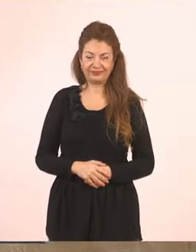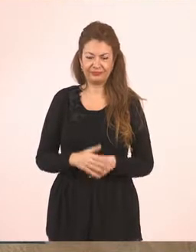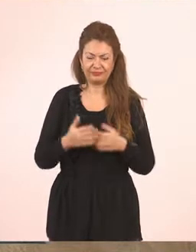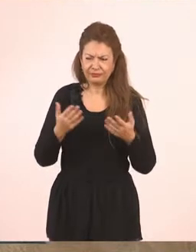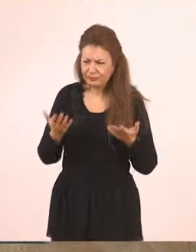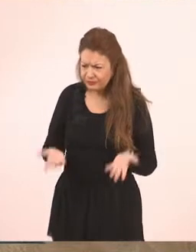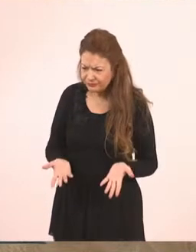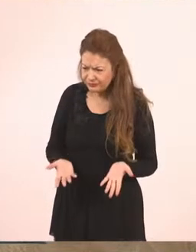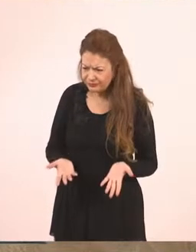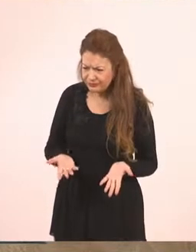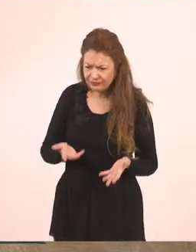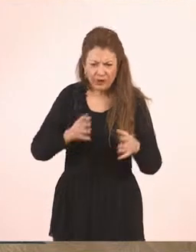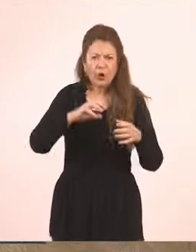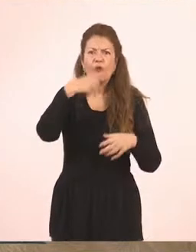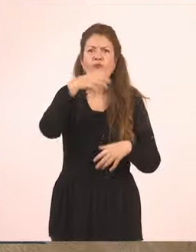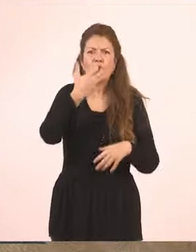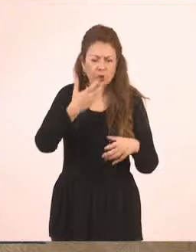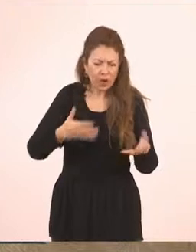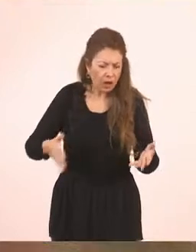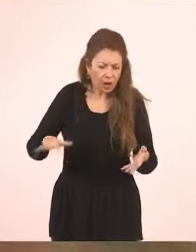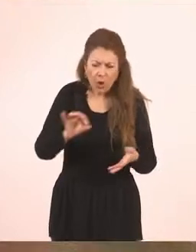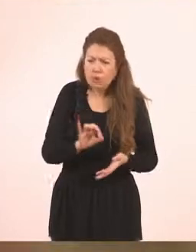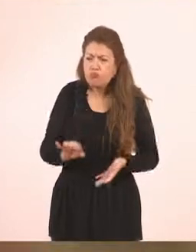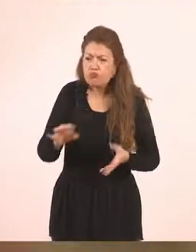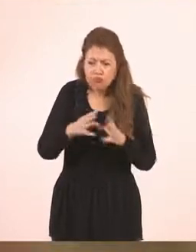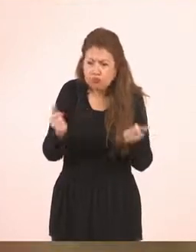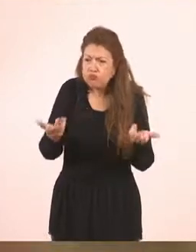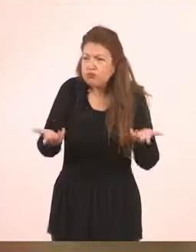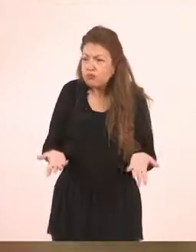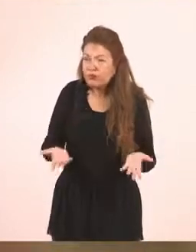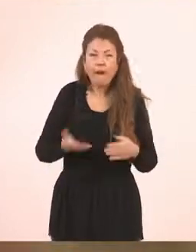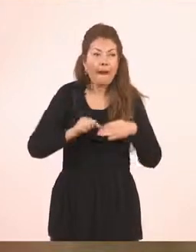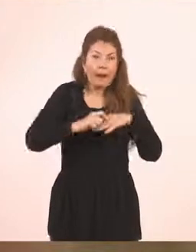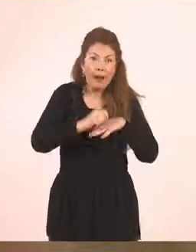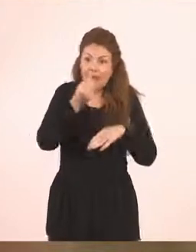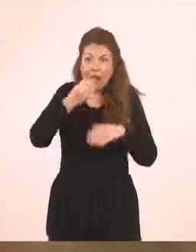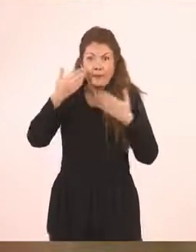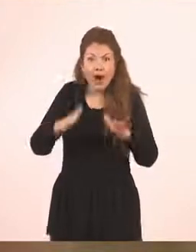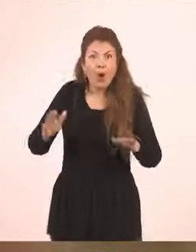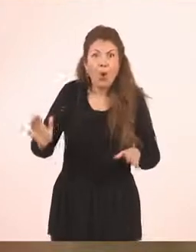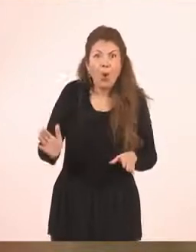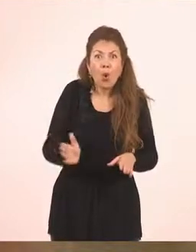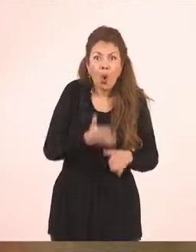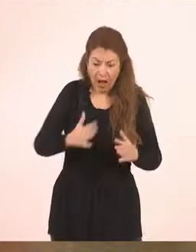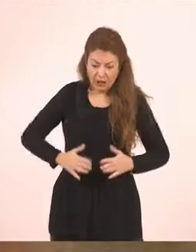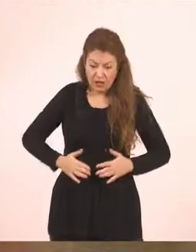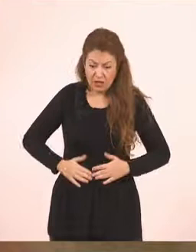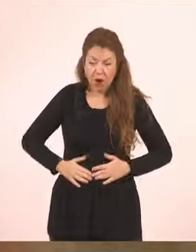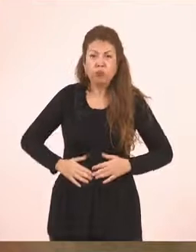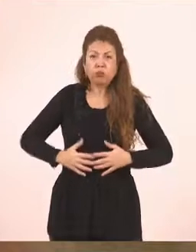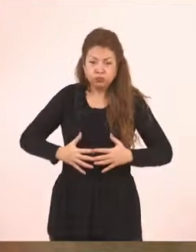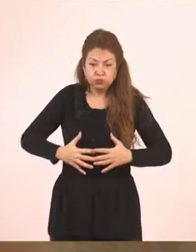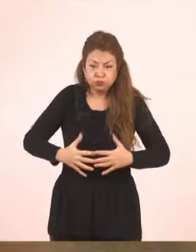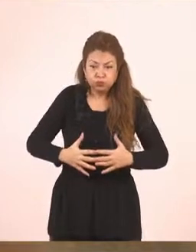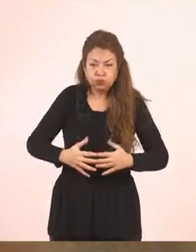Σοφία, πού πήγανε τα φρούτα? Τα έφαγε όλα η κάμπια. Και μεγάλωσε η κυλίτσα της?